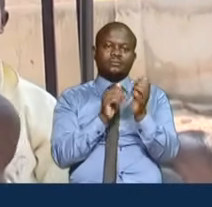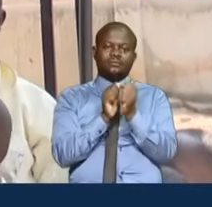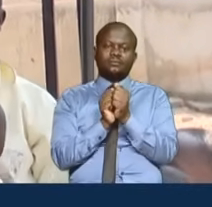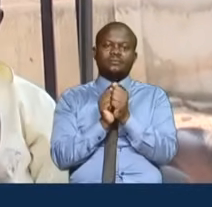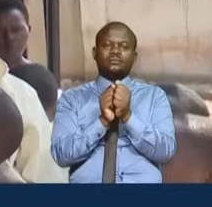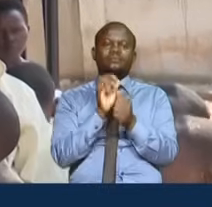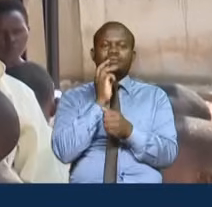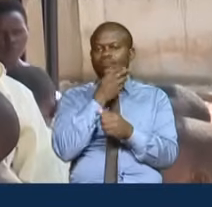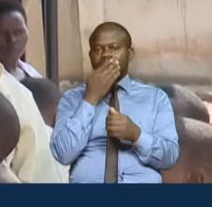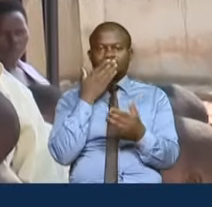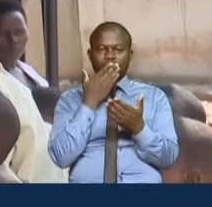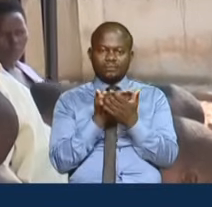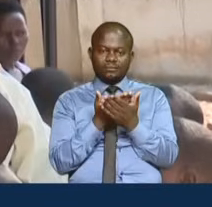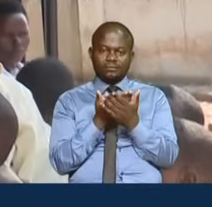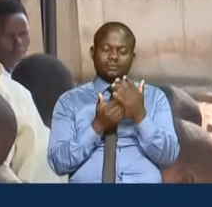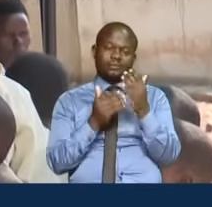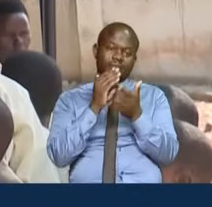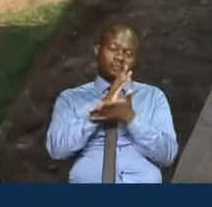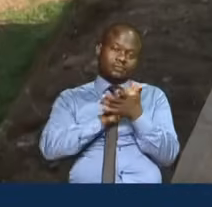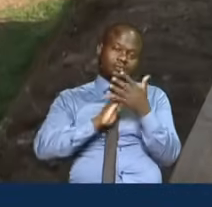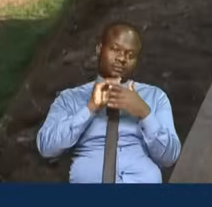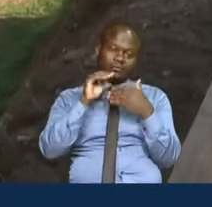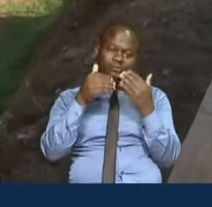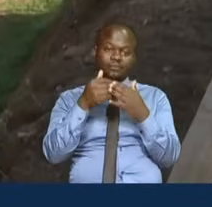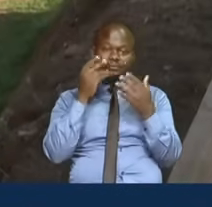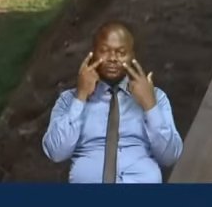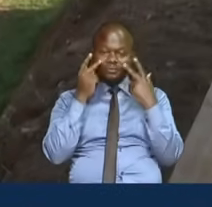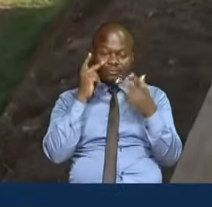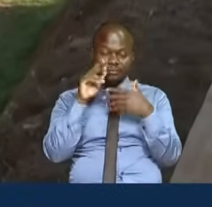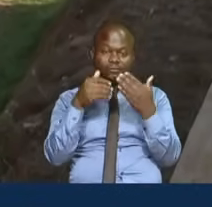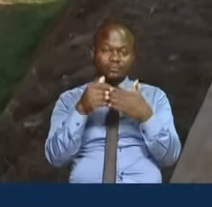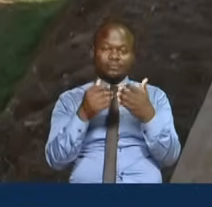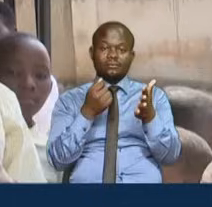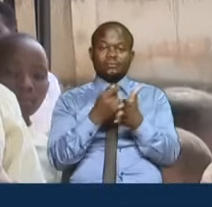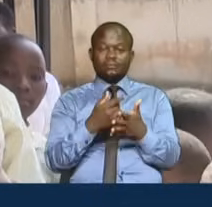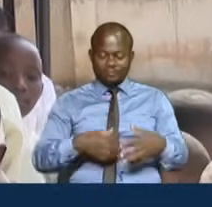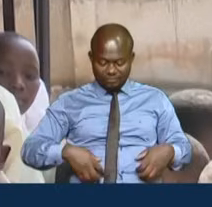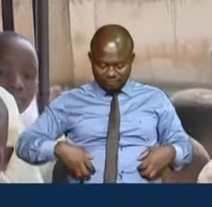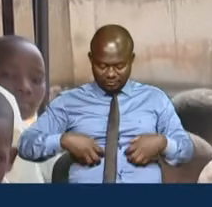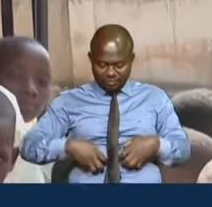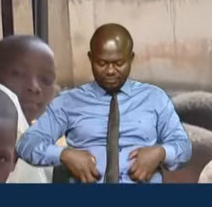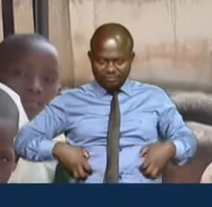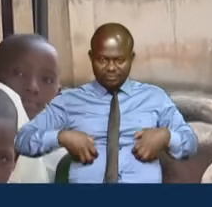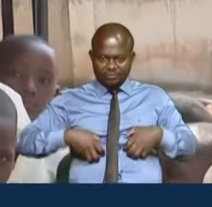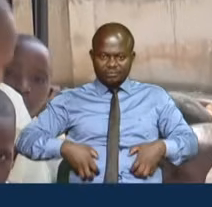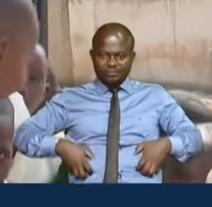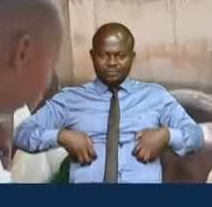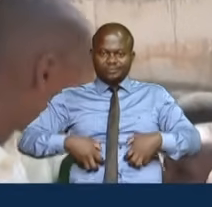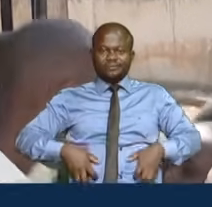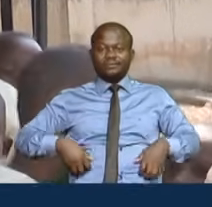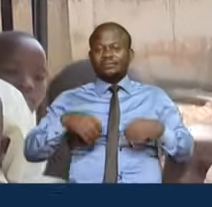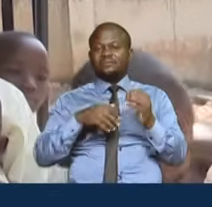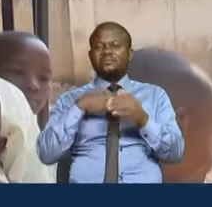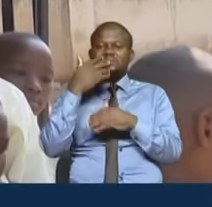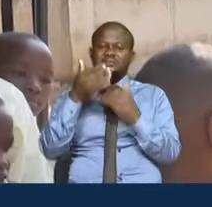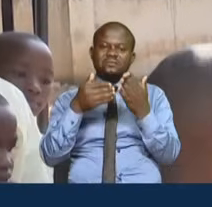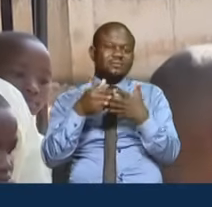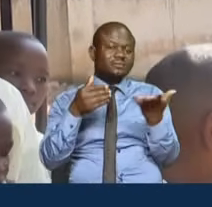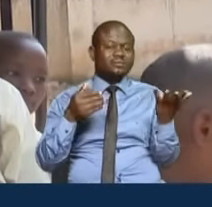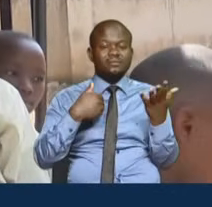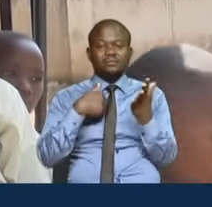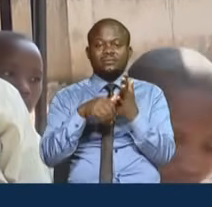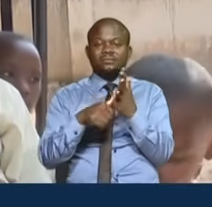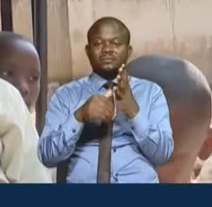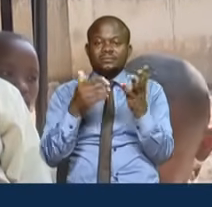akavoma amazi meza. Bamwe banywaga amazi ugasanga yabateye mu nda akaba yasiba yagize ikibazo